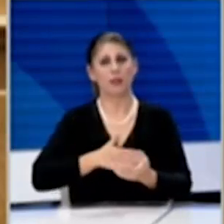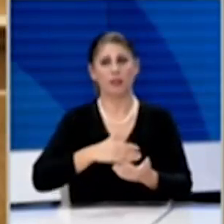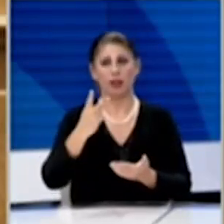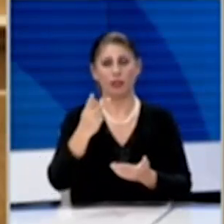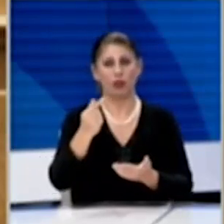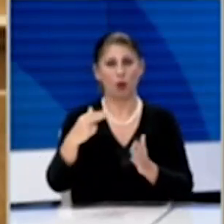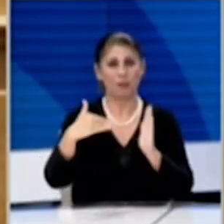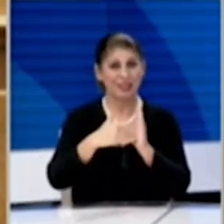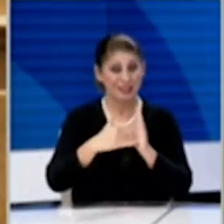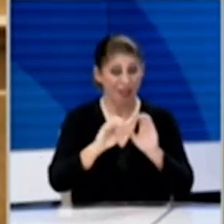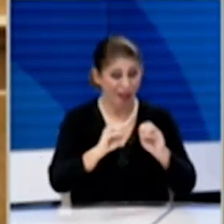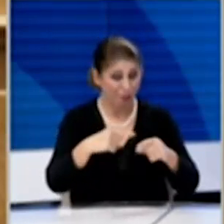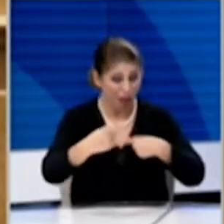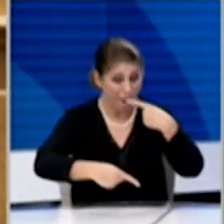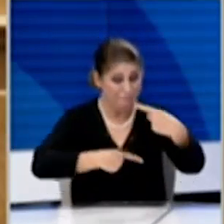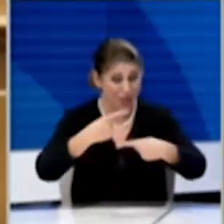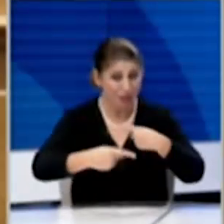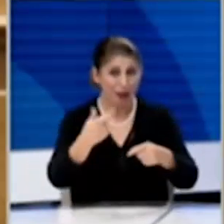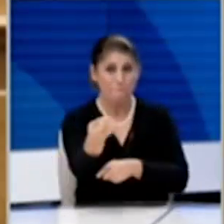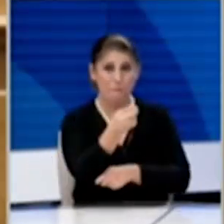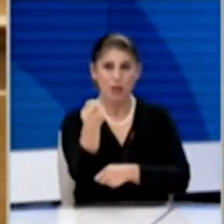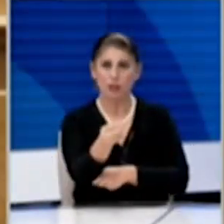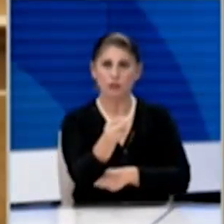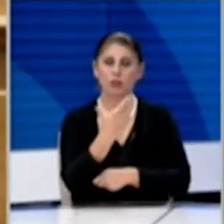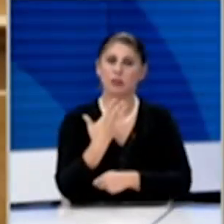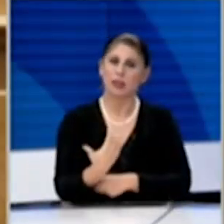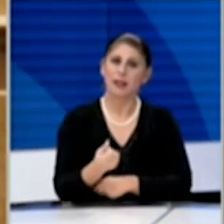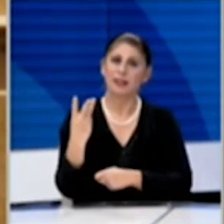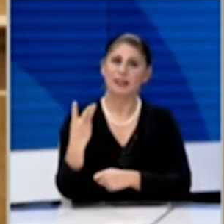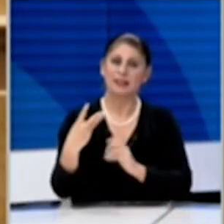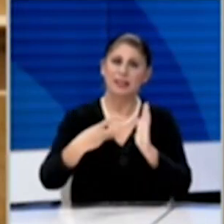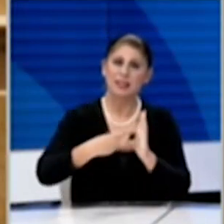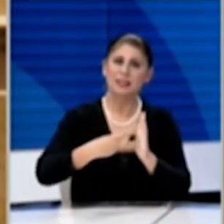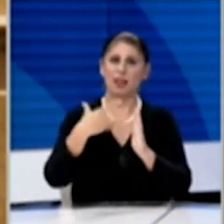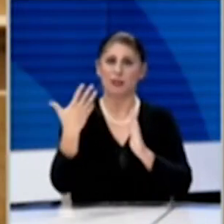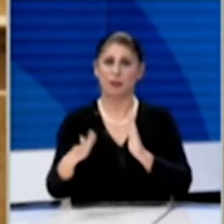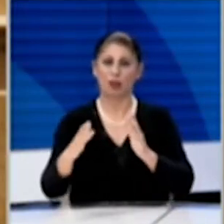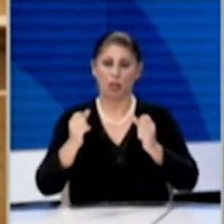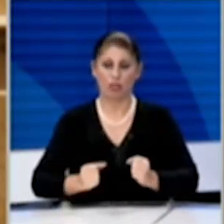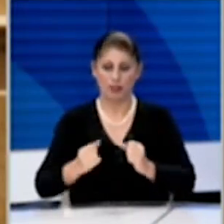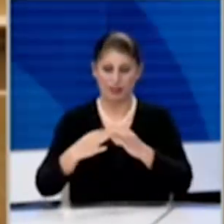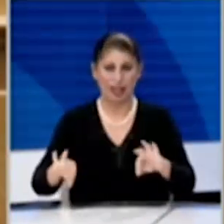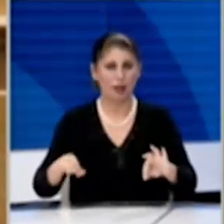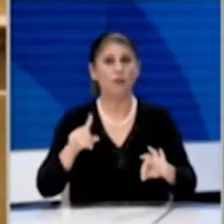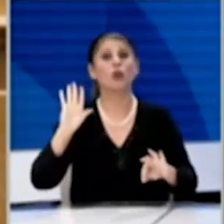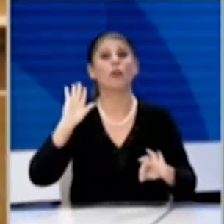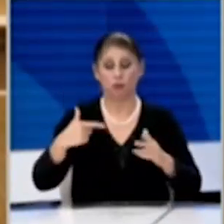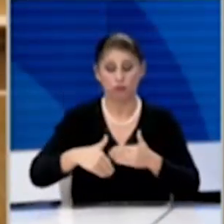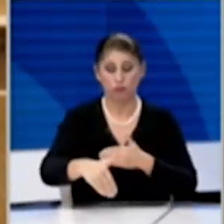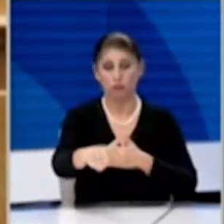2.500 εκπαιδευμένοι πυροσβέστες και έχετε 3.500 κενά. Αυτή δεν είναι σοβαρή